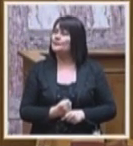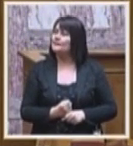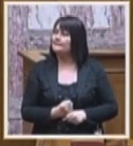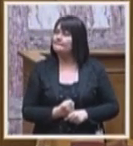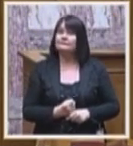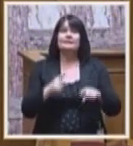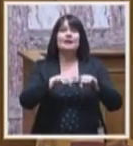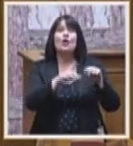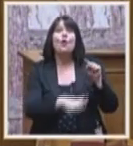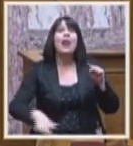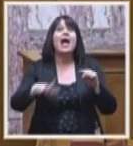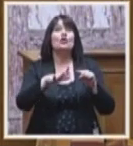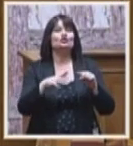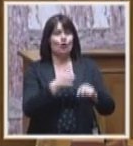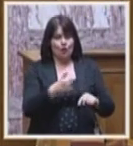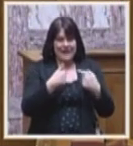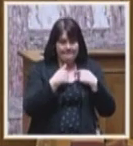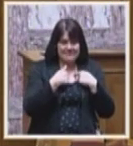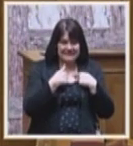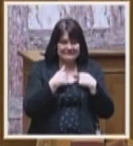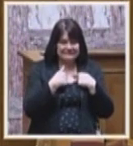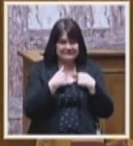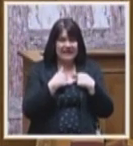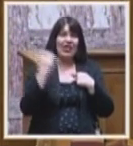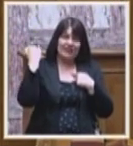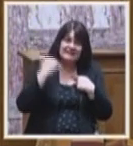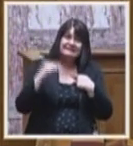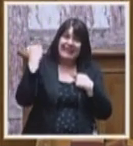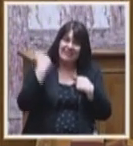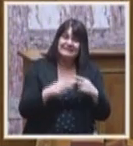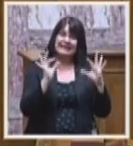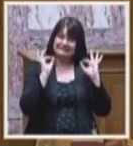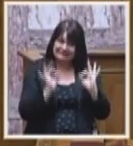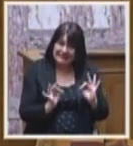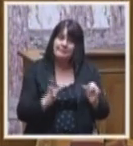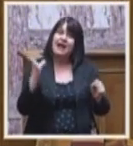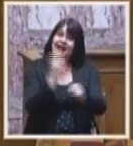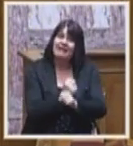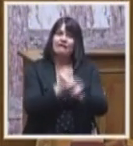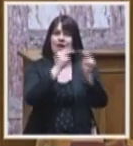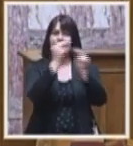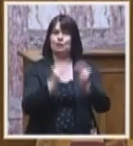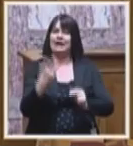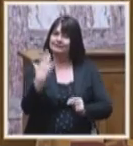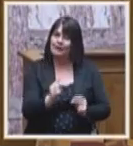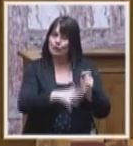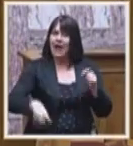ο ελληνικός λαός με τη συνέπεια και τις θυσίες. Ναι, οι θυσίες αυτές πιάνουν τόπο.